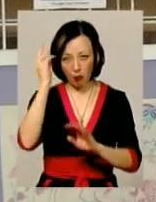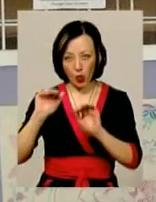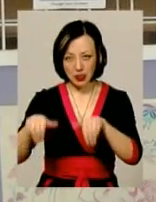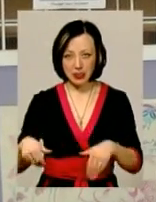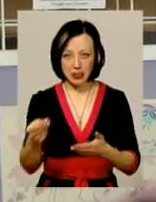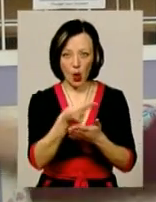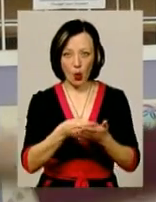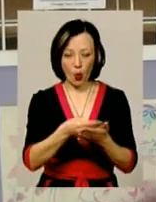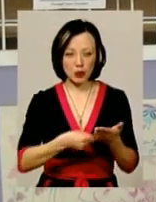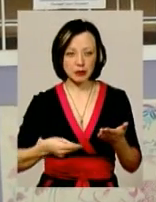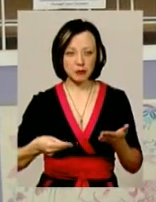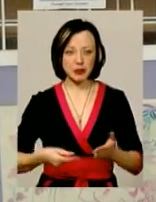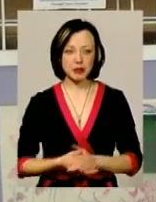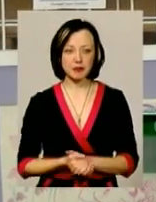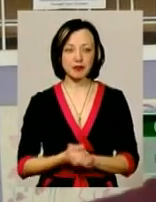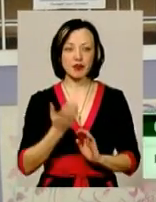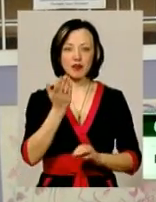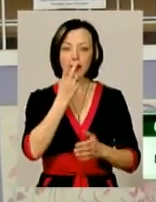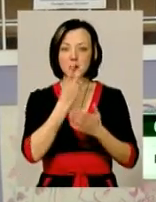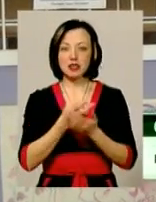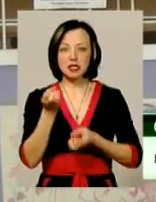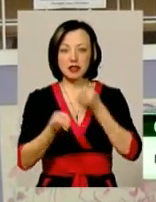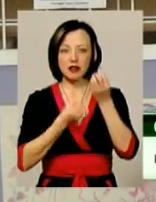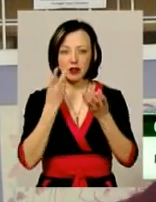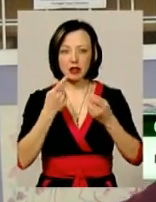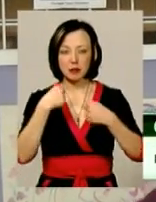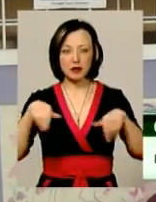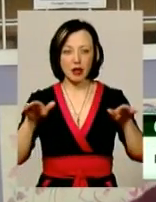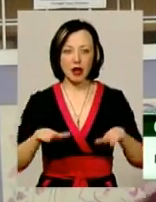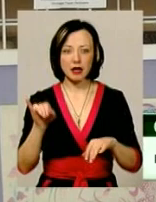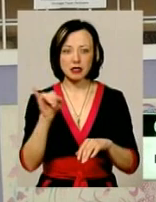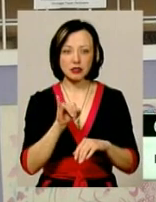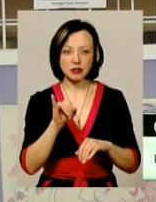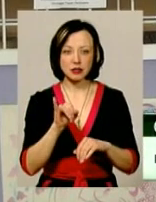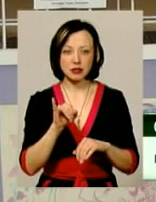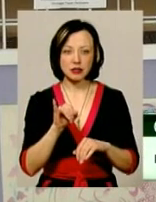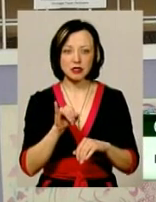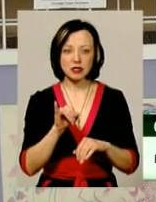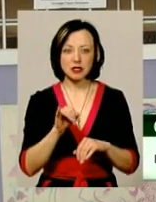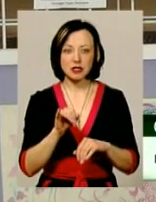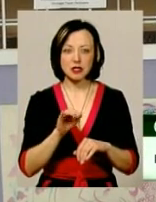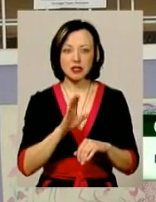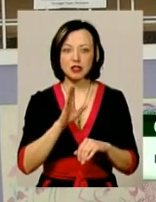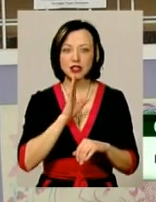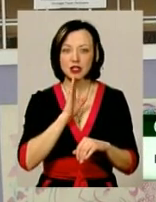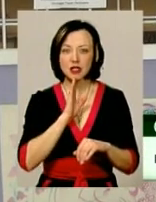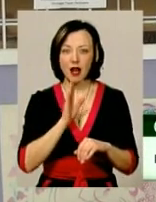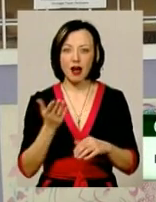бачите квіти, птахи і жінка, яка колише свою дитину, і пастушка,